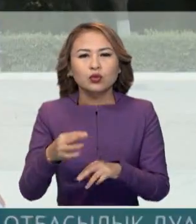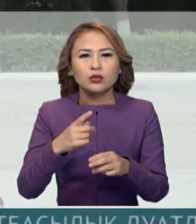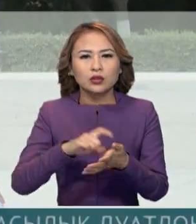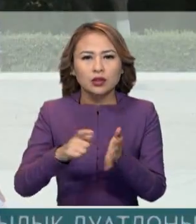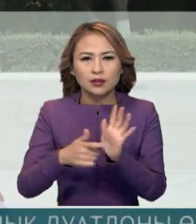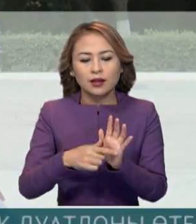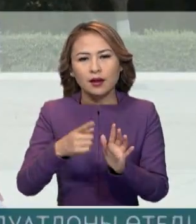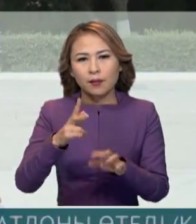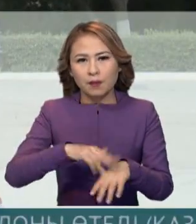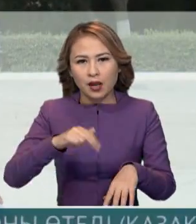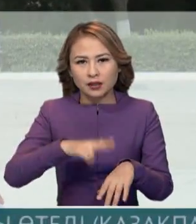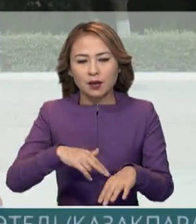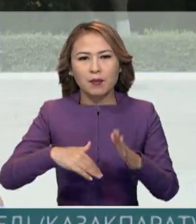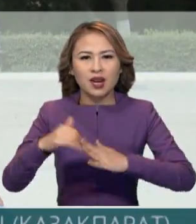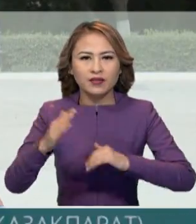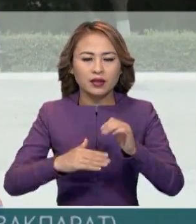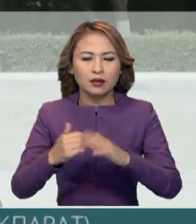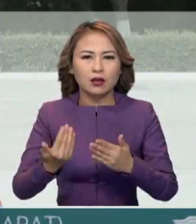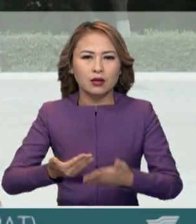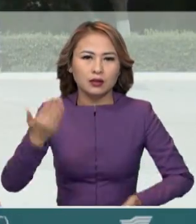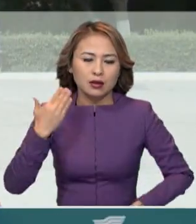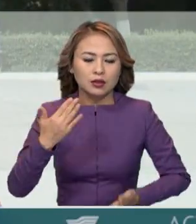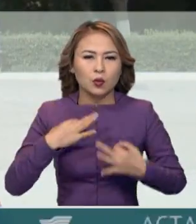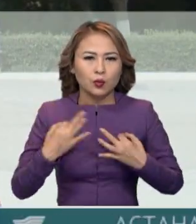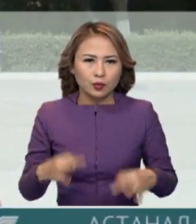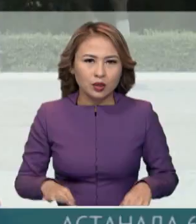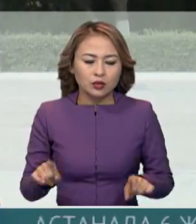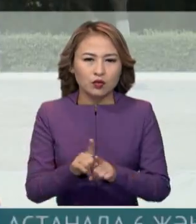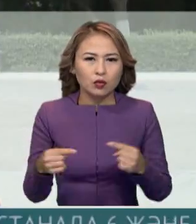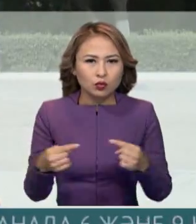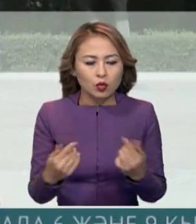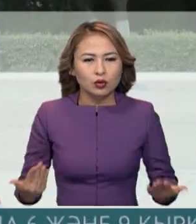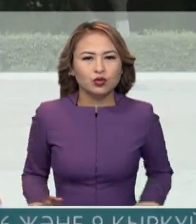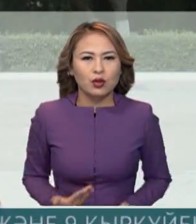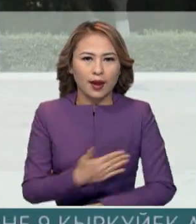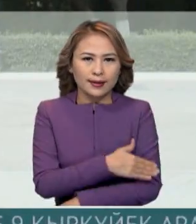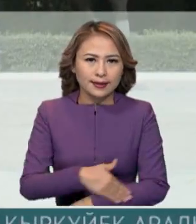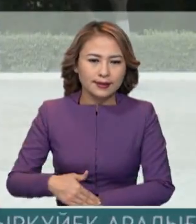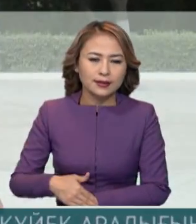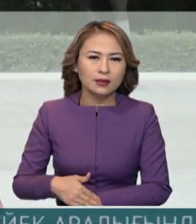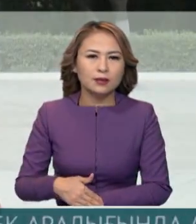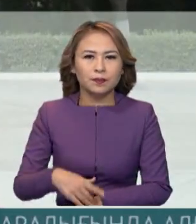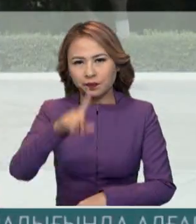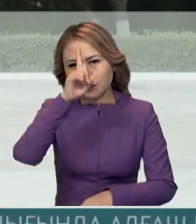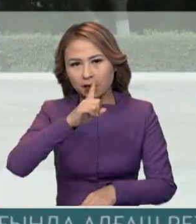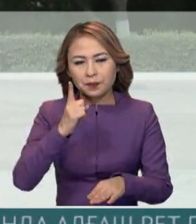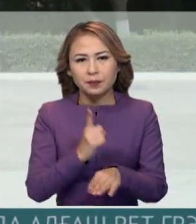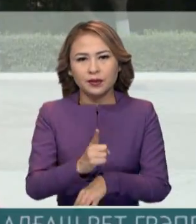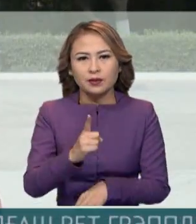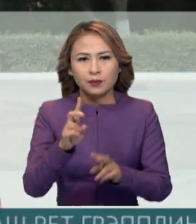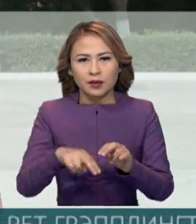инспекторлары профилактикалық жұмыстар жүргізіп, әрқайсысының тұрғылықты мекенжайы бойынша айына бір реттен тексеріп